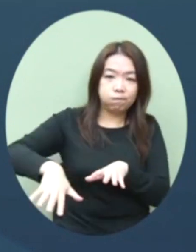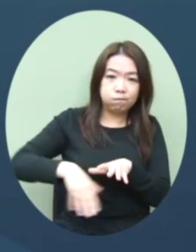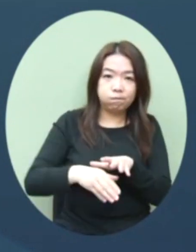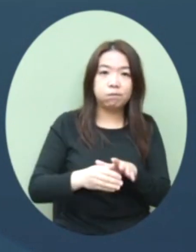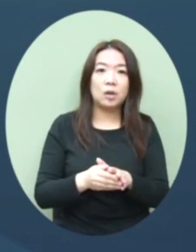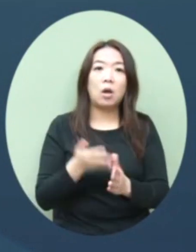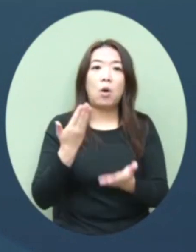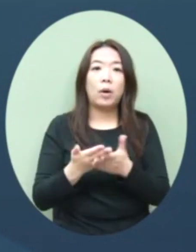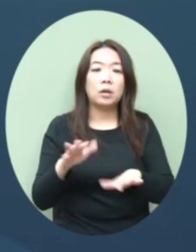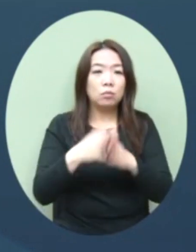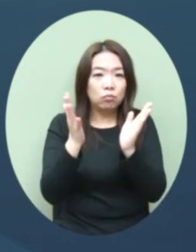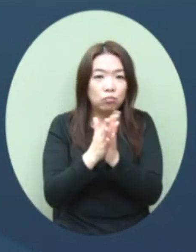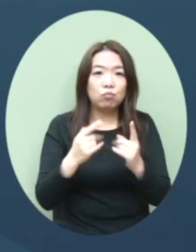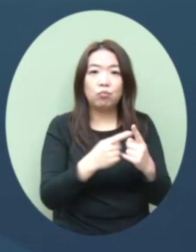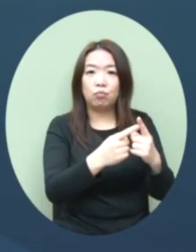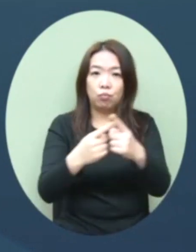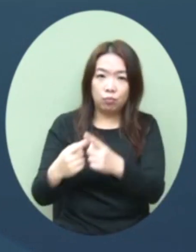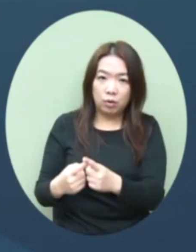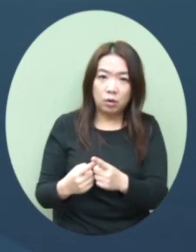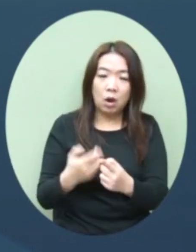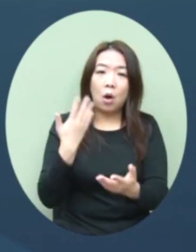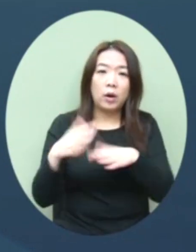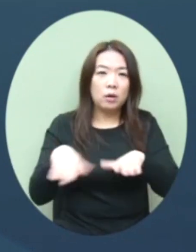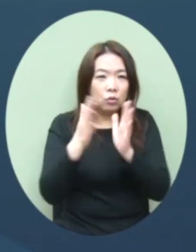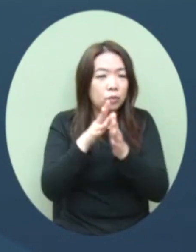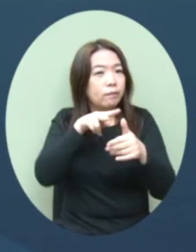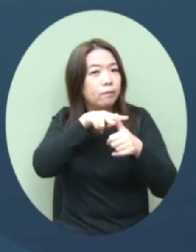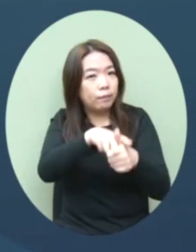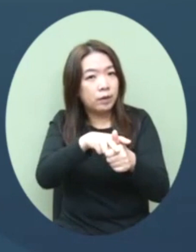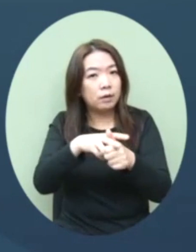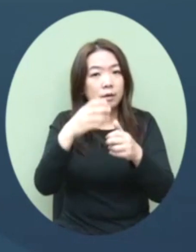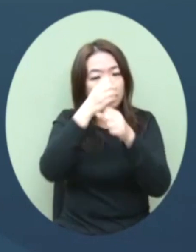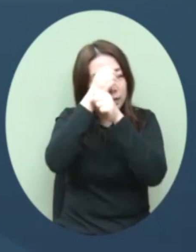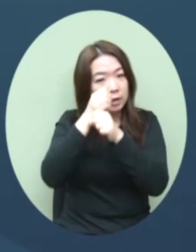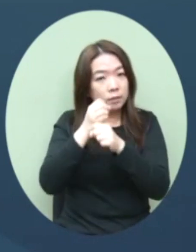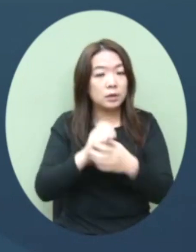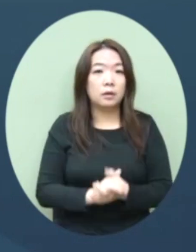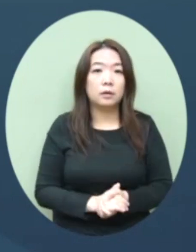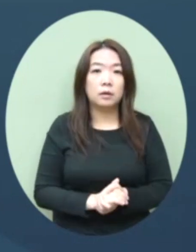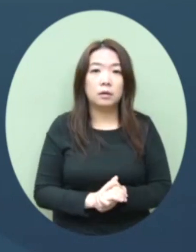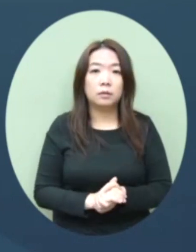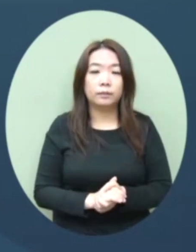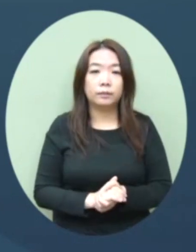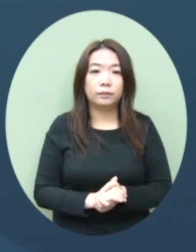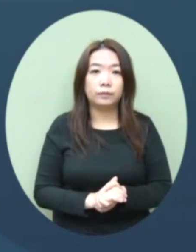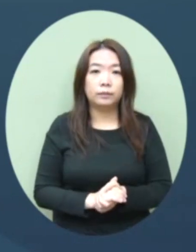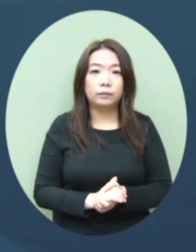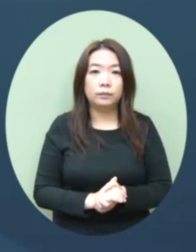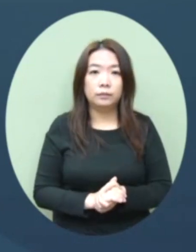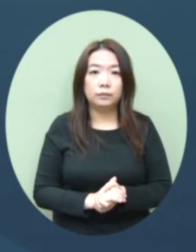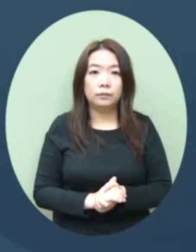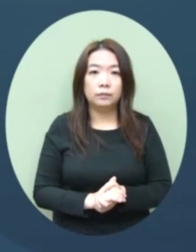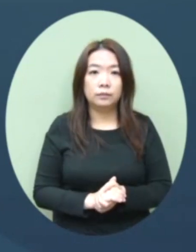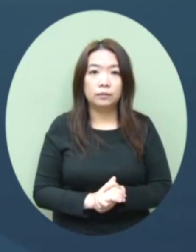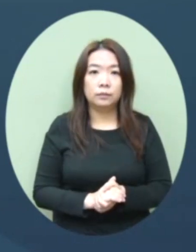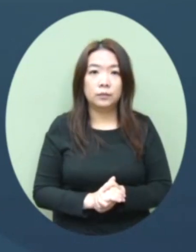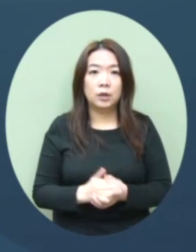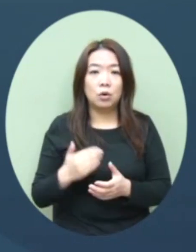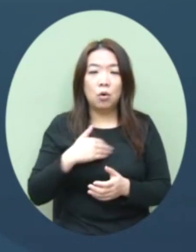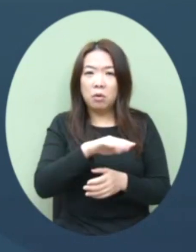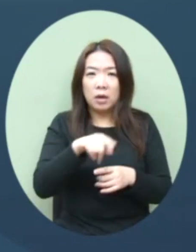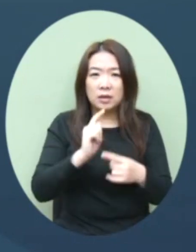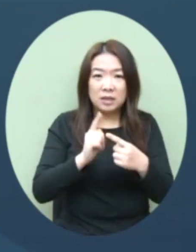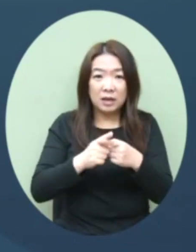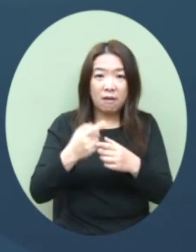或者是全民甚至全民強制的檢測我們的立場不是原則性反對